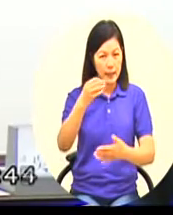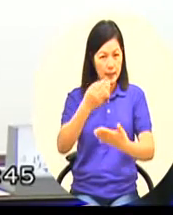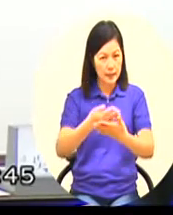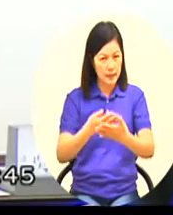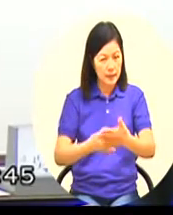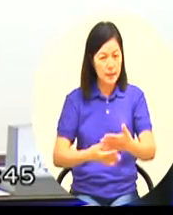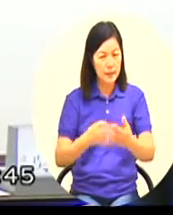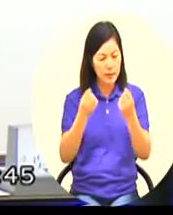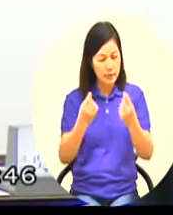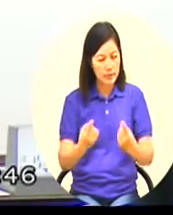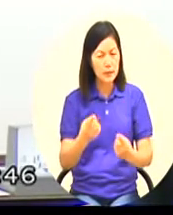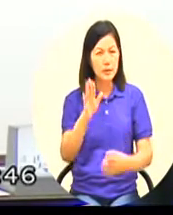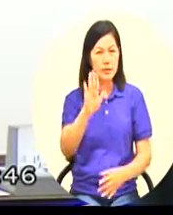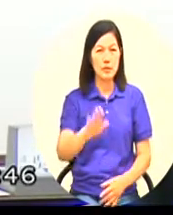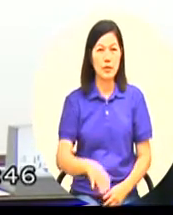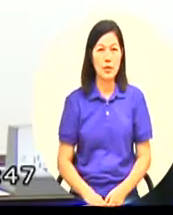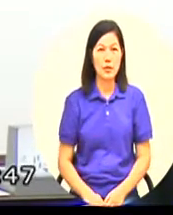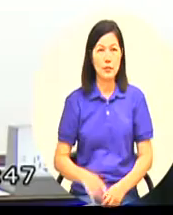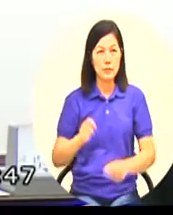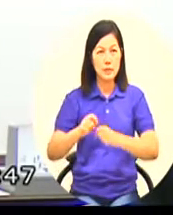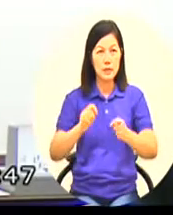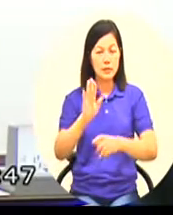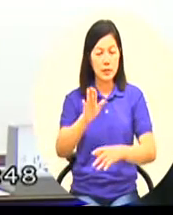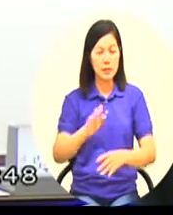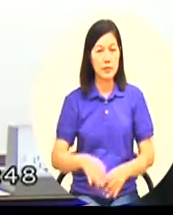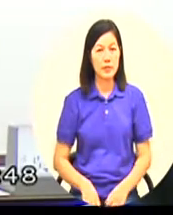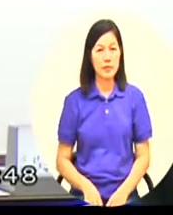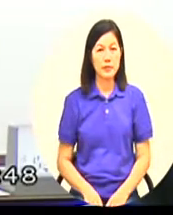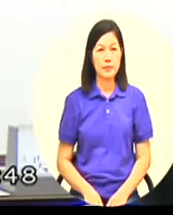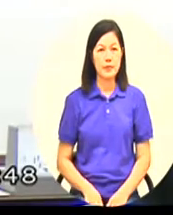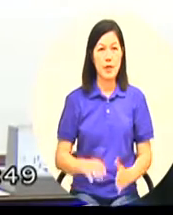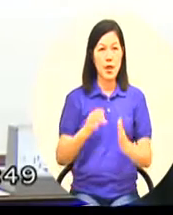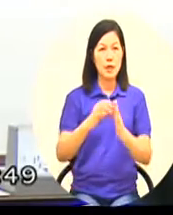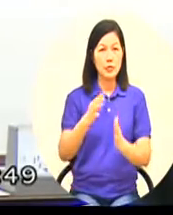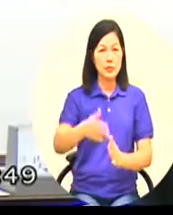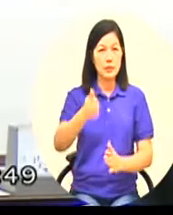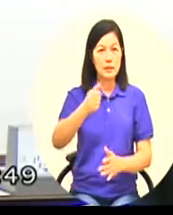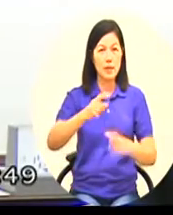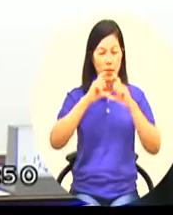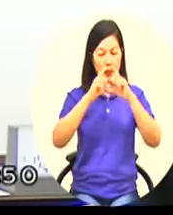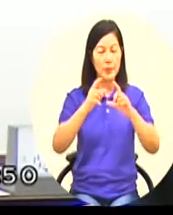略。好，我可不可以请局长来回应一下？